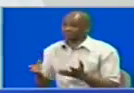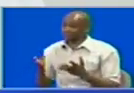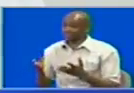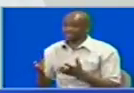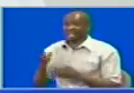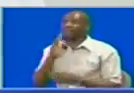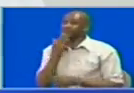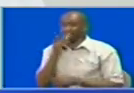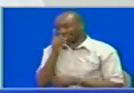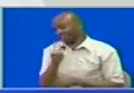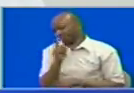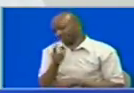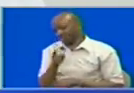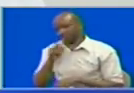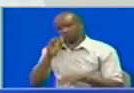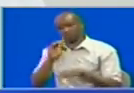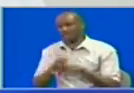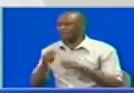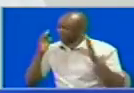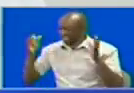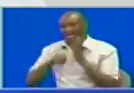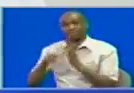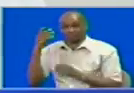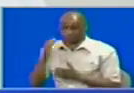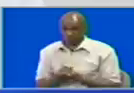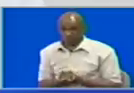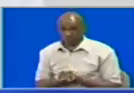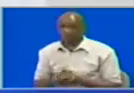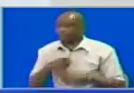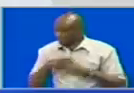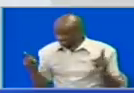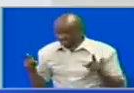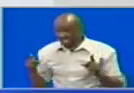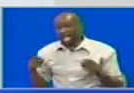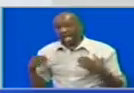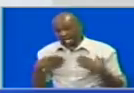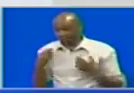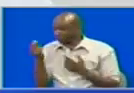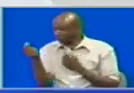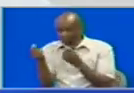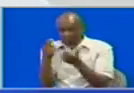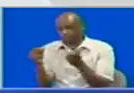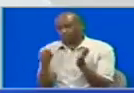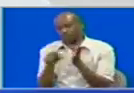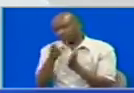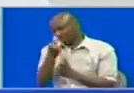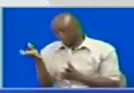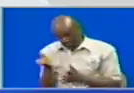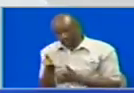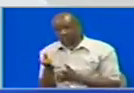FC ni timu nzuri, ni timu kubwa. Lakini kuna mambo madogo madogo ndani